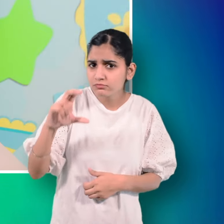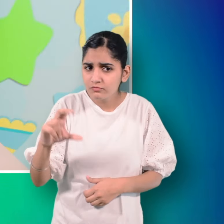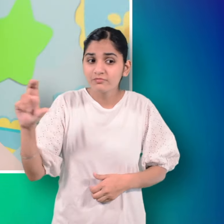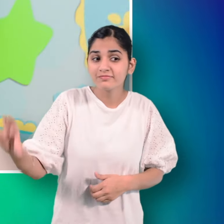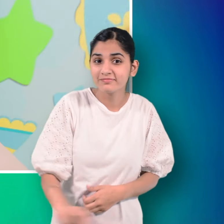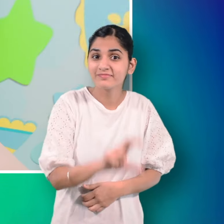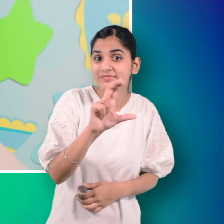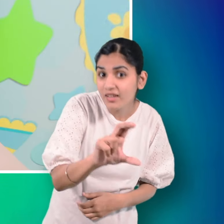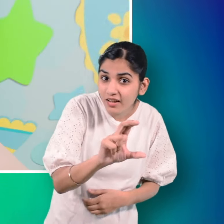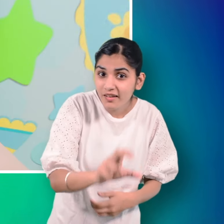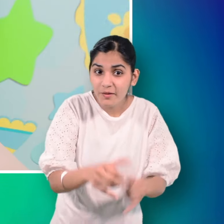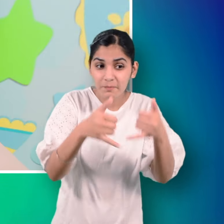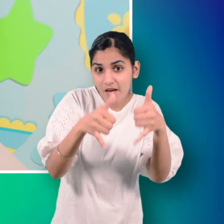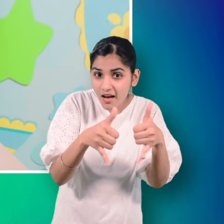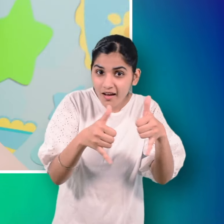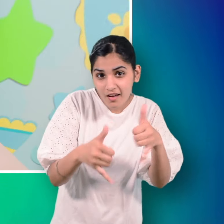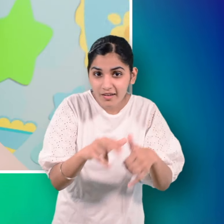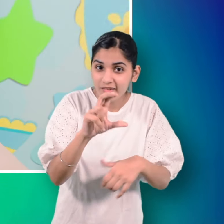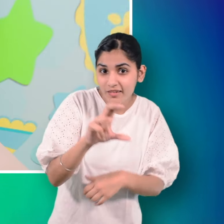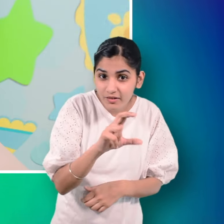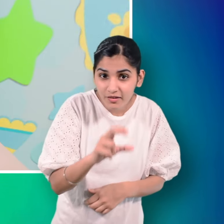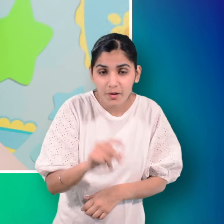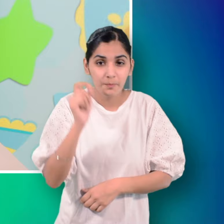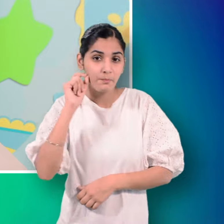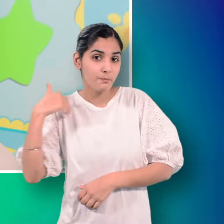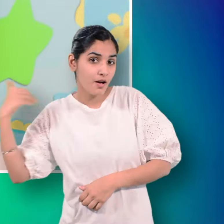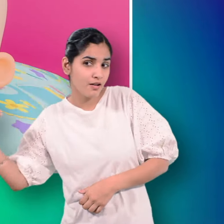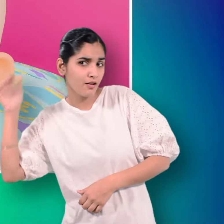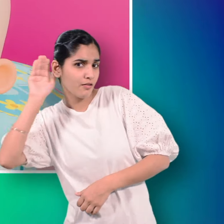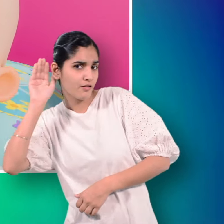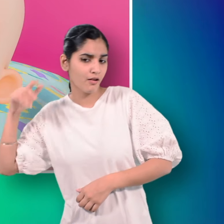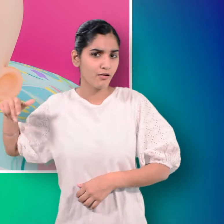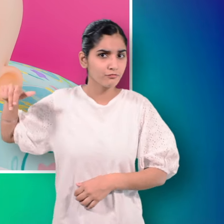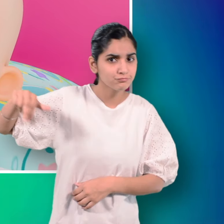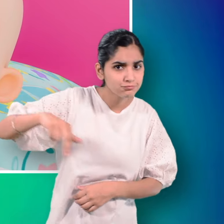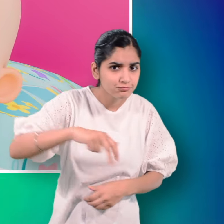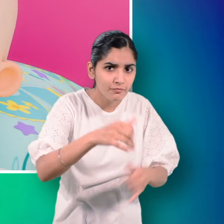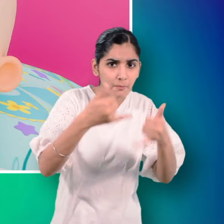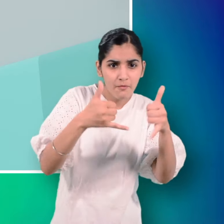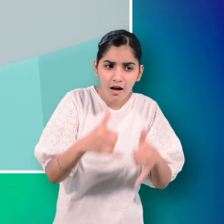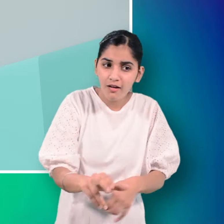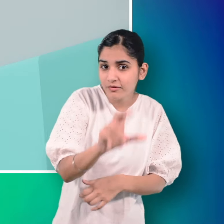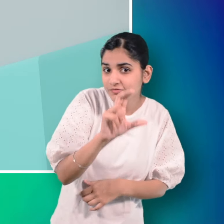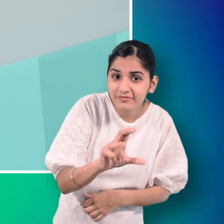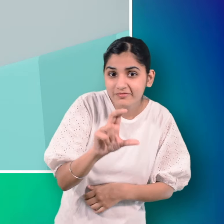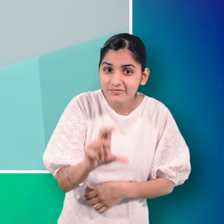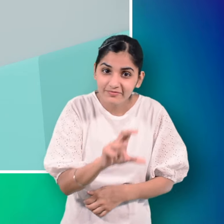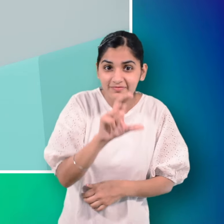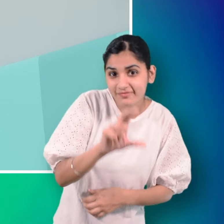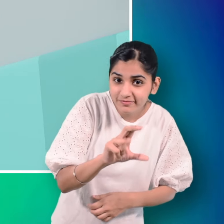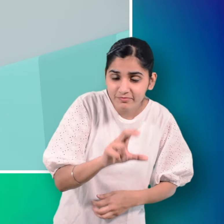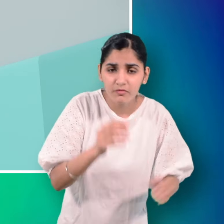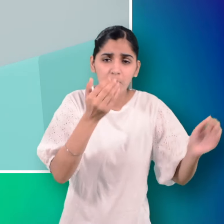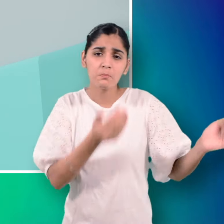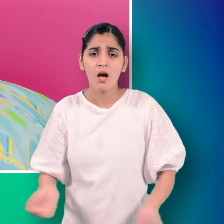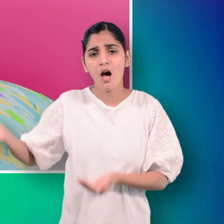अपने खिलौना लाया रोना सुन के भैया आया साथ में अपने